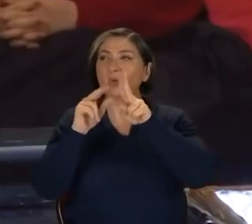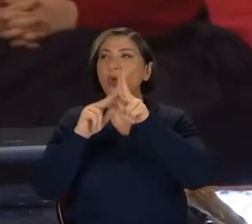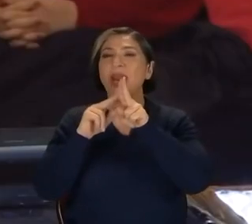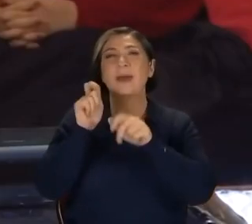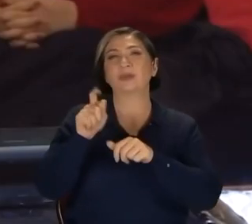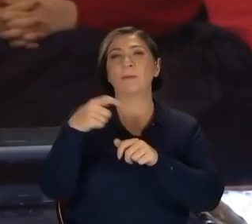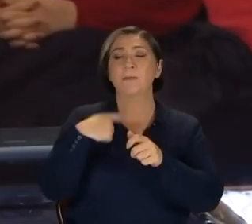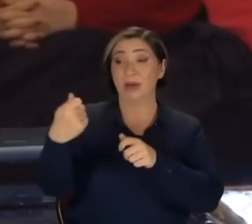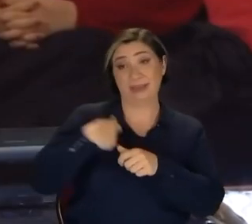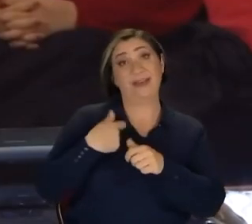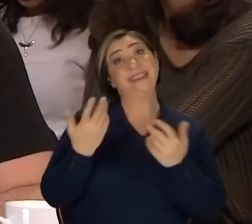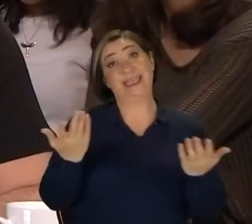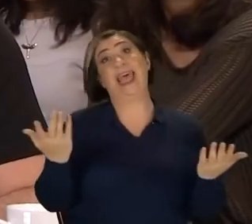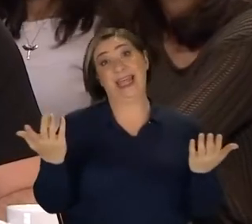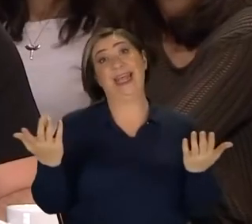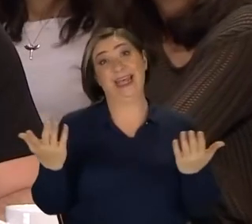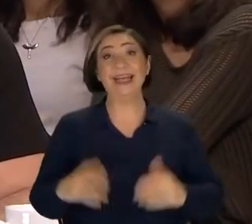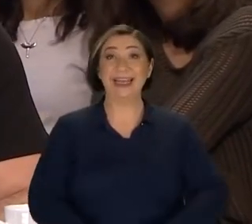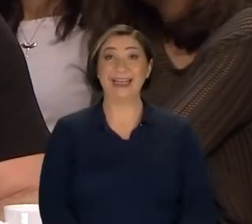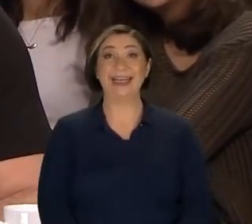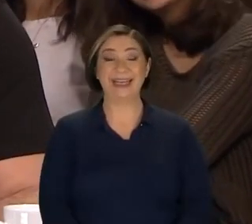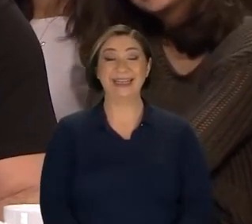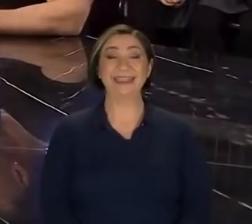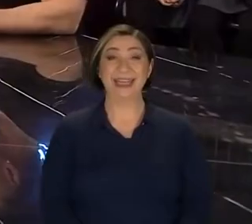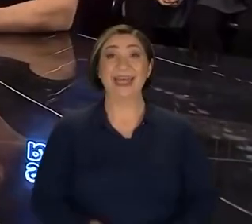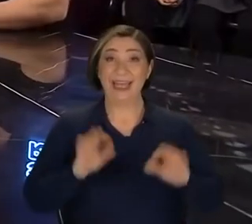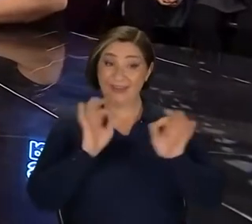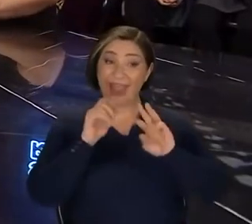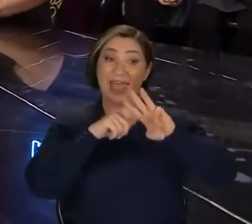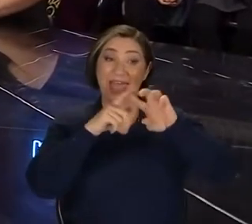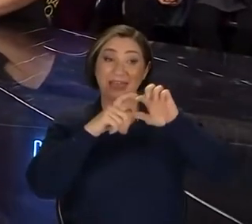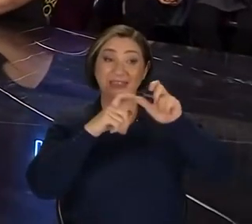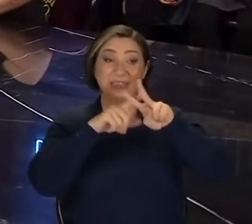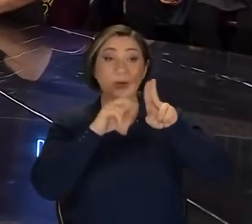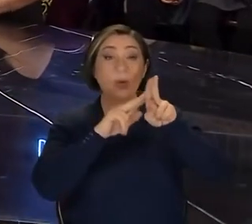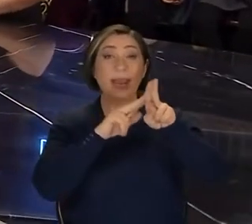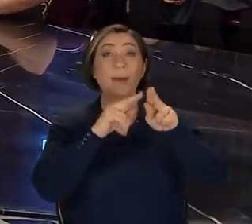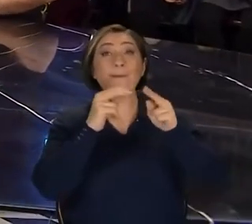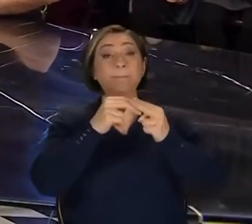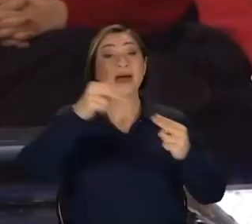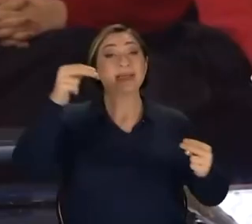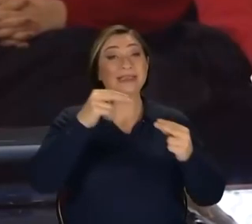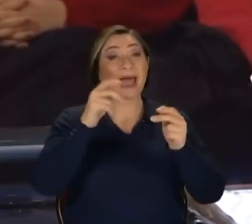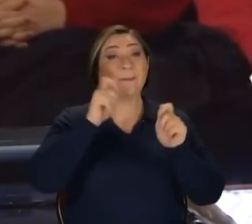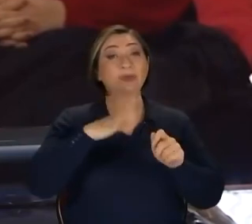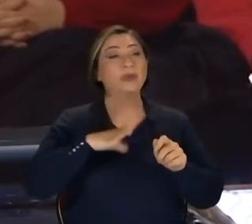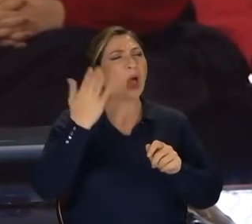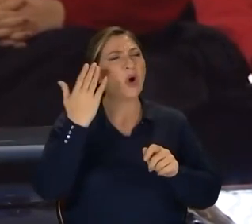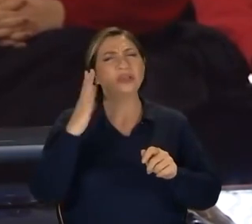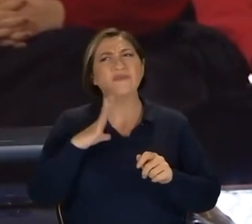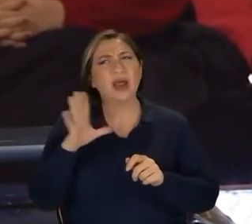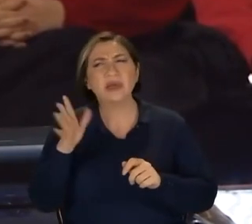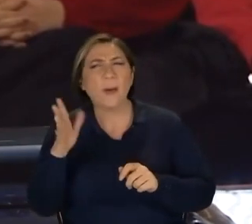Aa. Parasını verirlerse tabii. Evet, Erşan Kuneri maceraları yapmak istiyorum. Ama daha önceden vardı o. Öyle